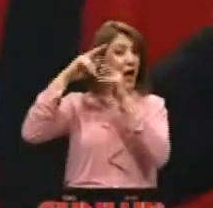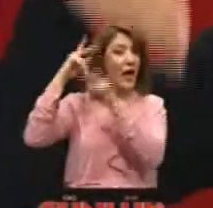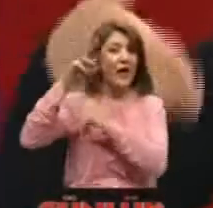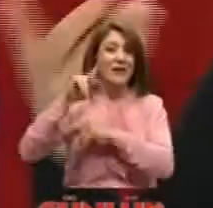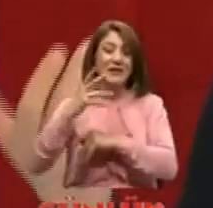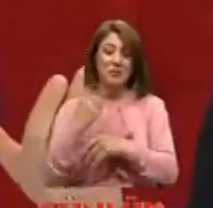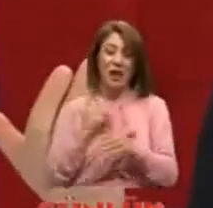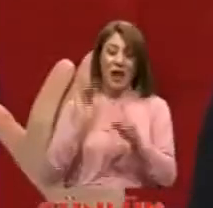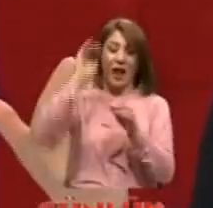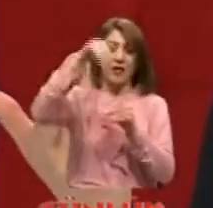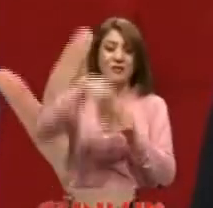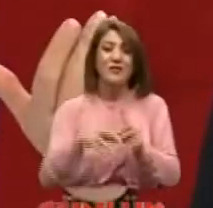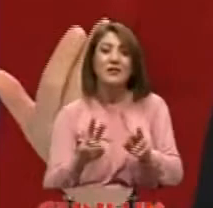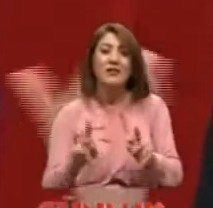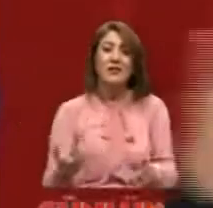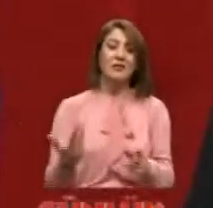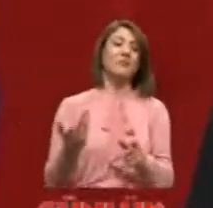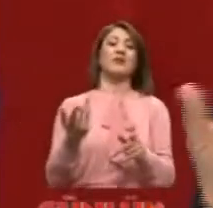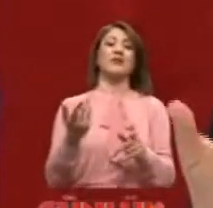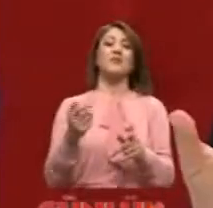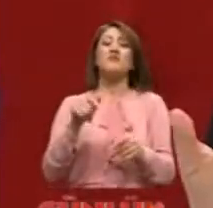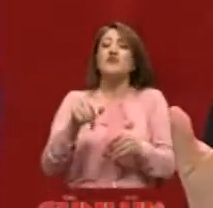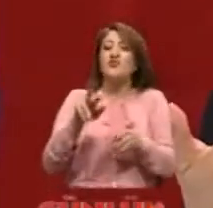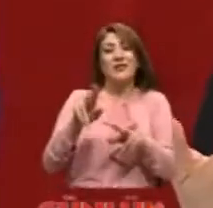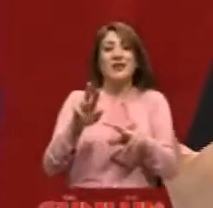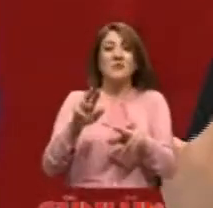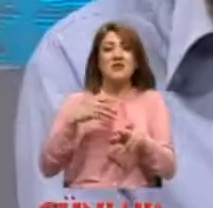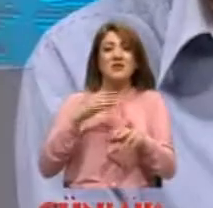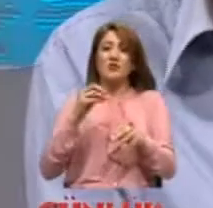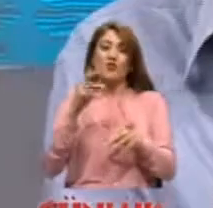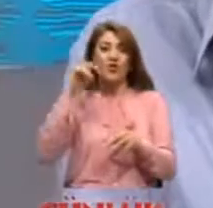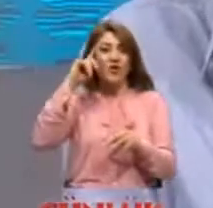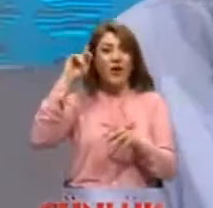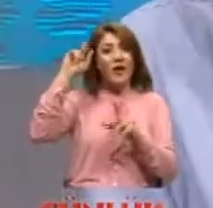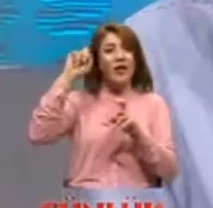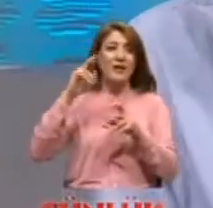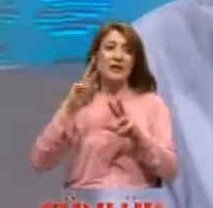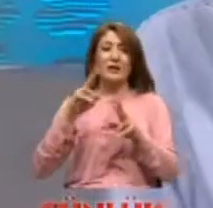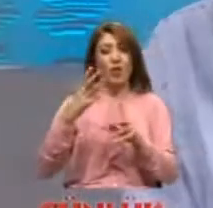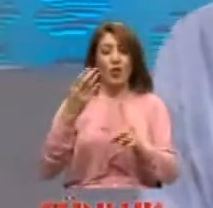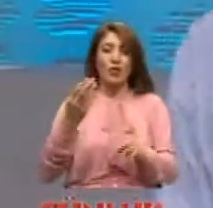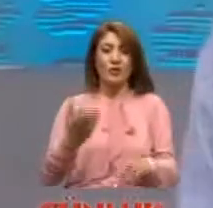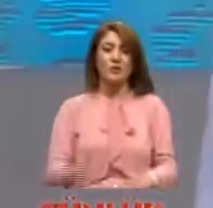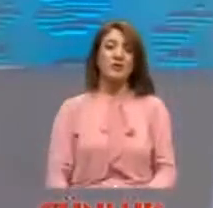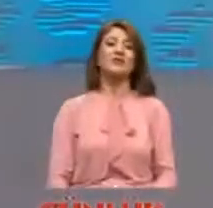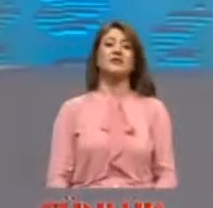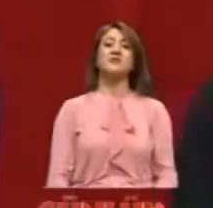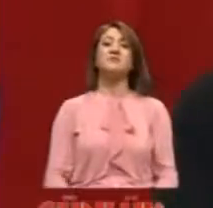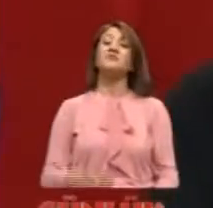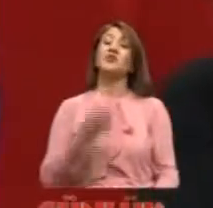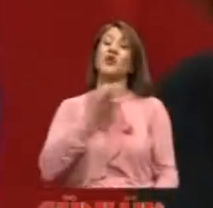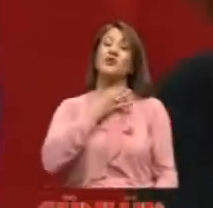Felix atladı evet, atmosferden. Şey, evet. Stratosferden neden olmasın? Doğru söylemek düşünmemiştim. Kesinlikle bu da.